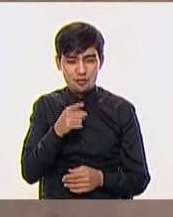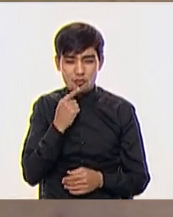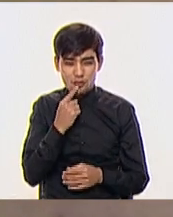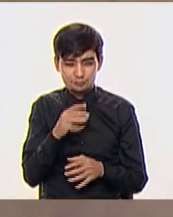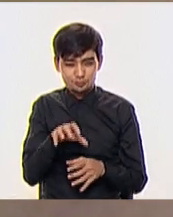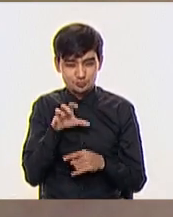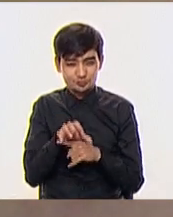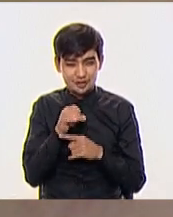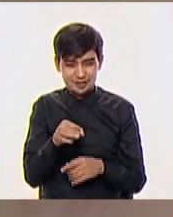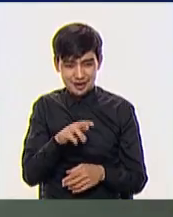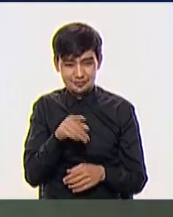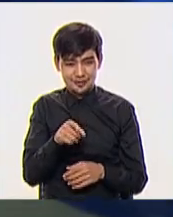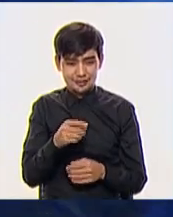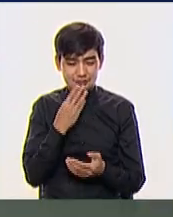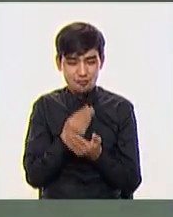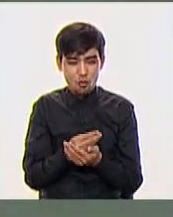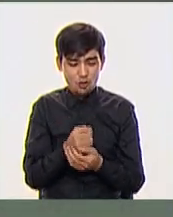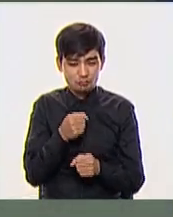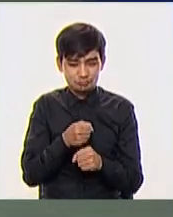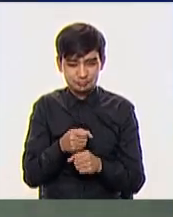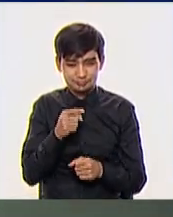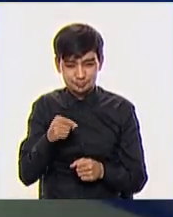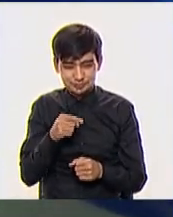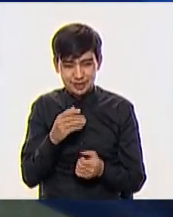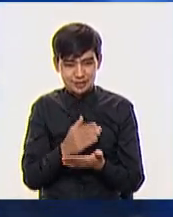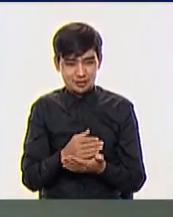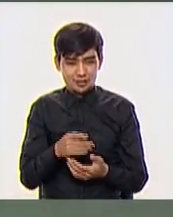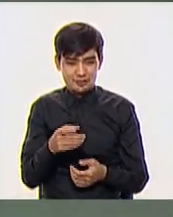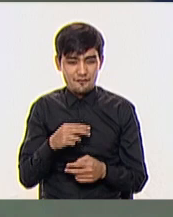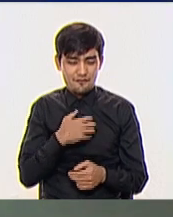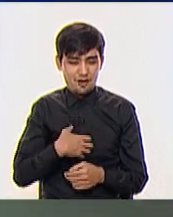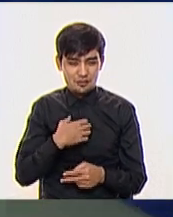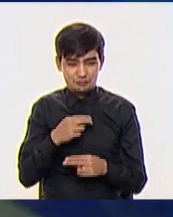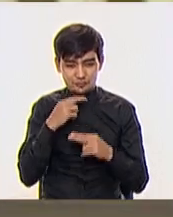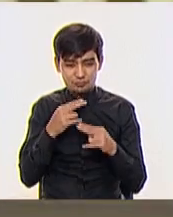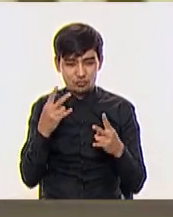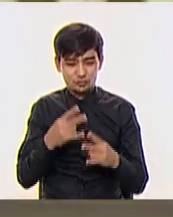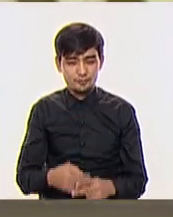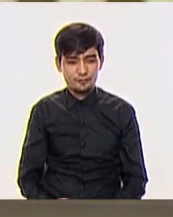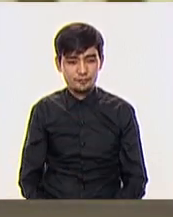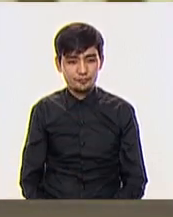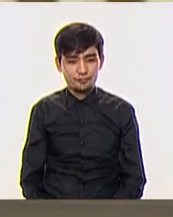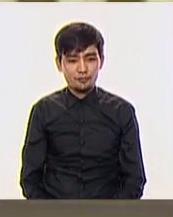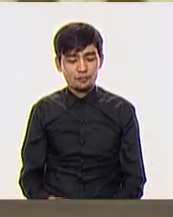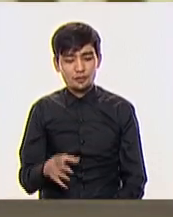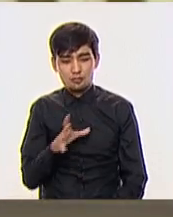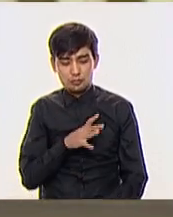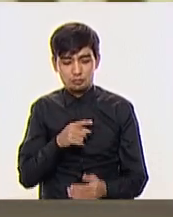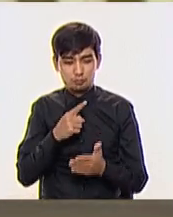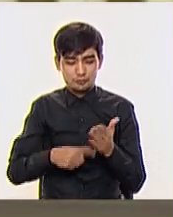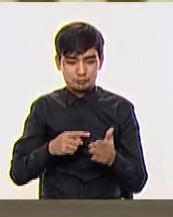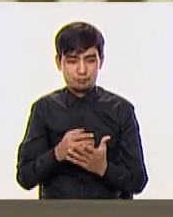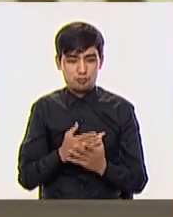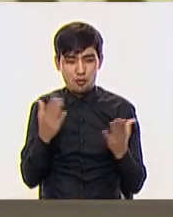үшін оны кесудің де өзіндік тәсілі барына аса мән беру керек екен. Үлкен тіліп жеруі мүмкін, мысалы, ол